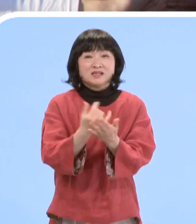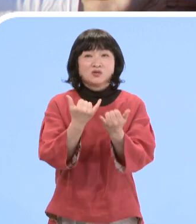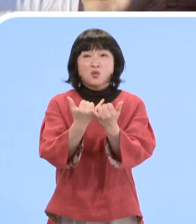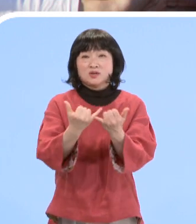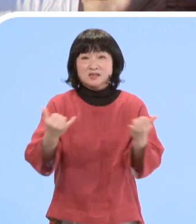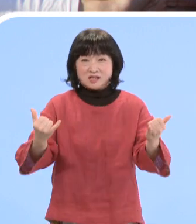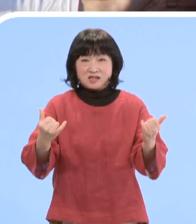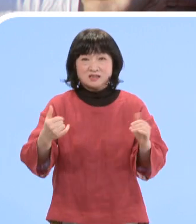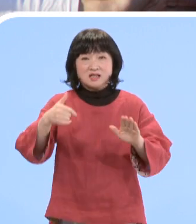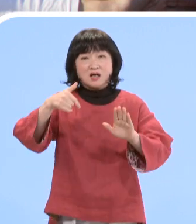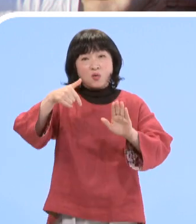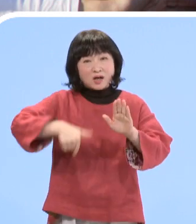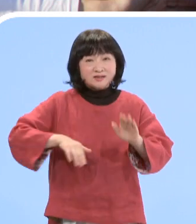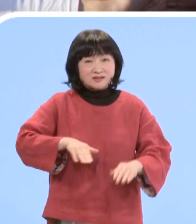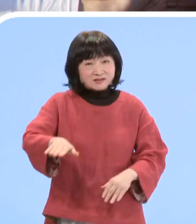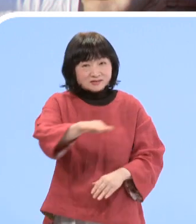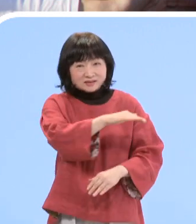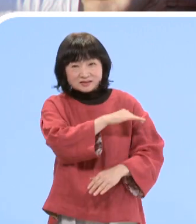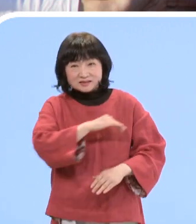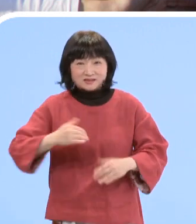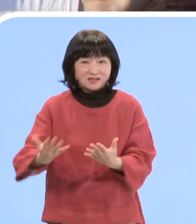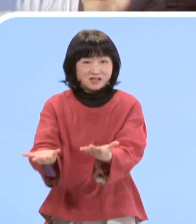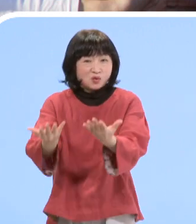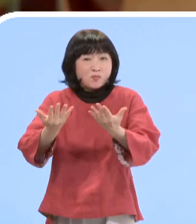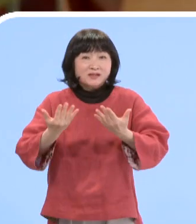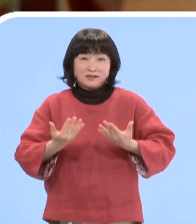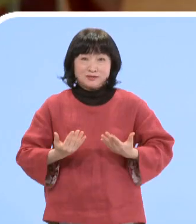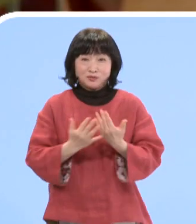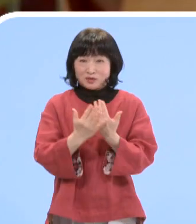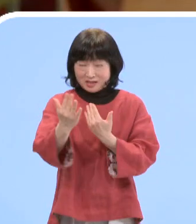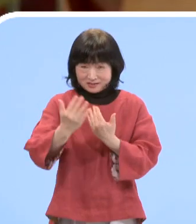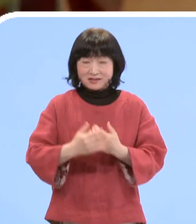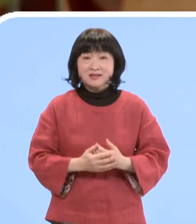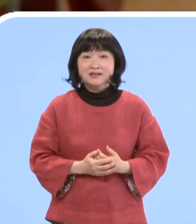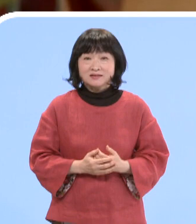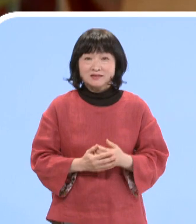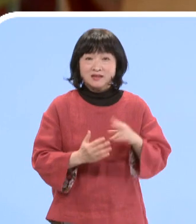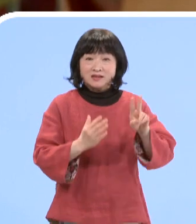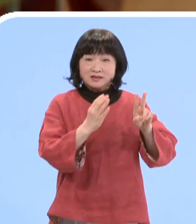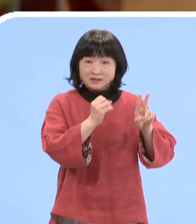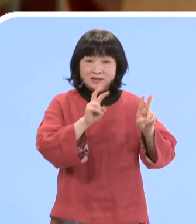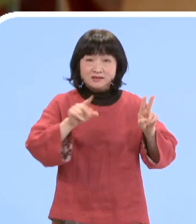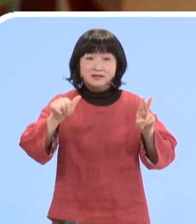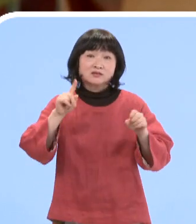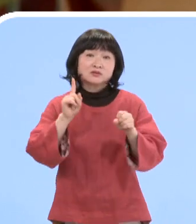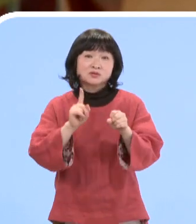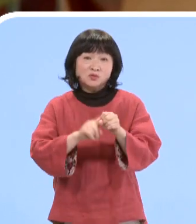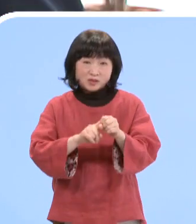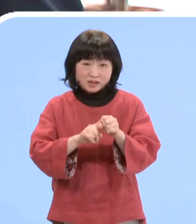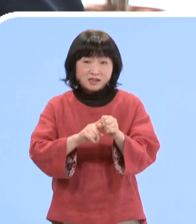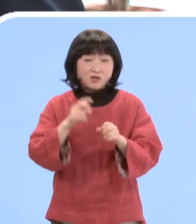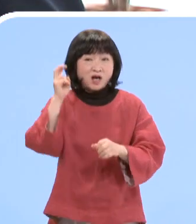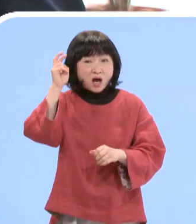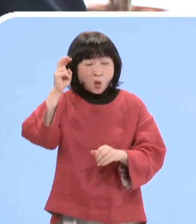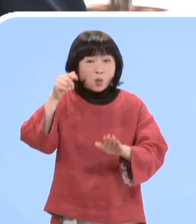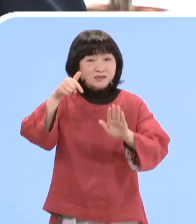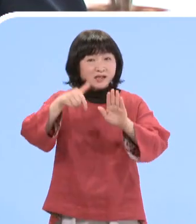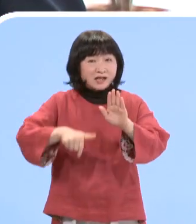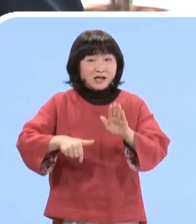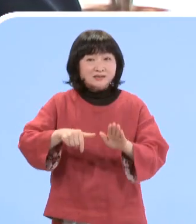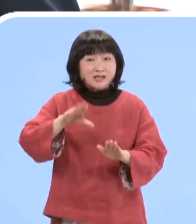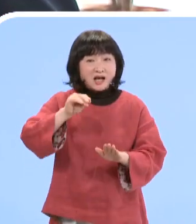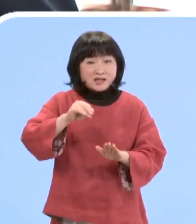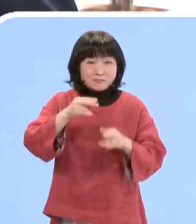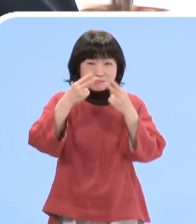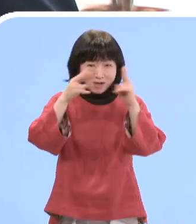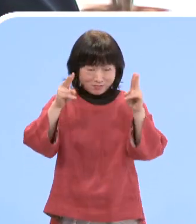の関西一円でお引き受けする大会に、はい、そしてあの2025年には大阪関西万博、うん、この機会に関西